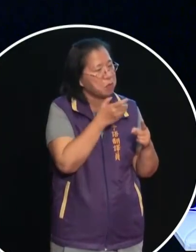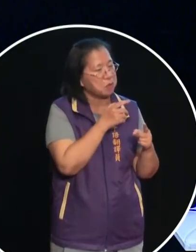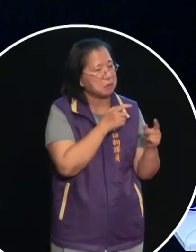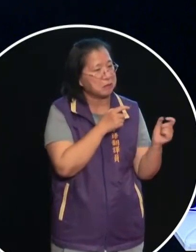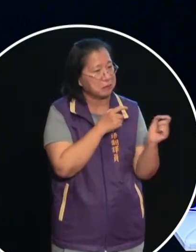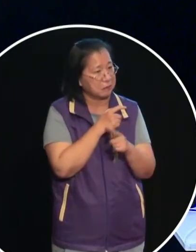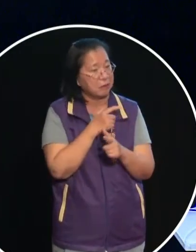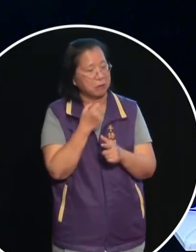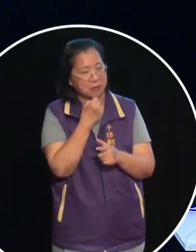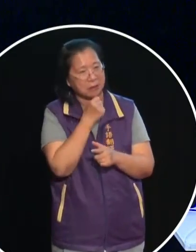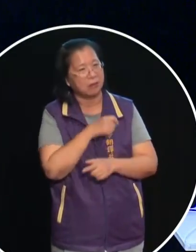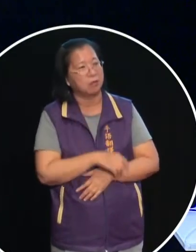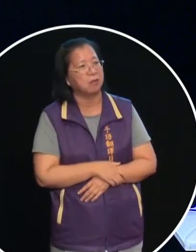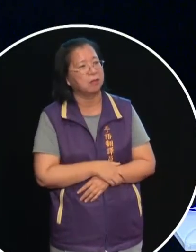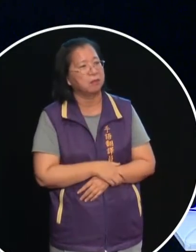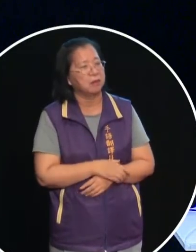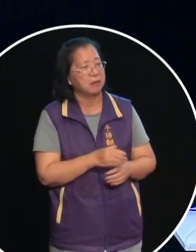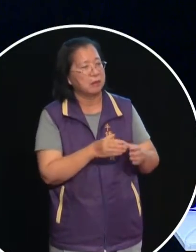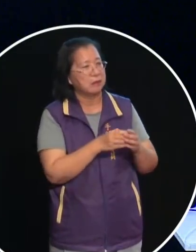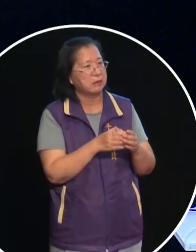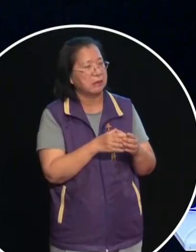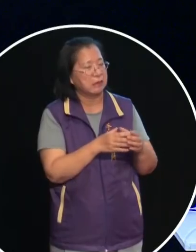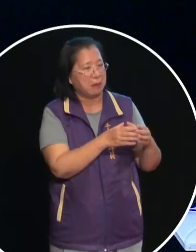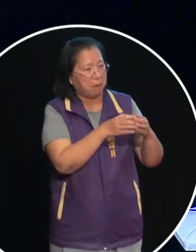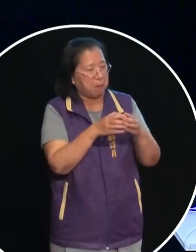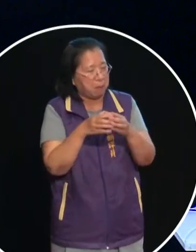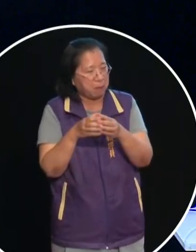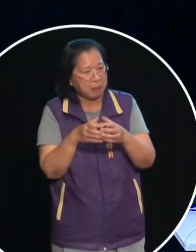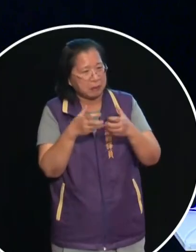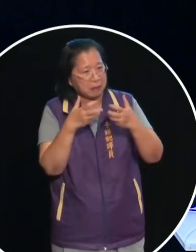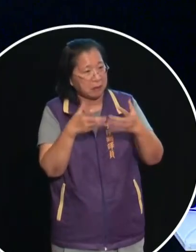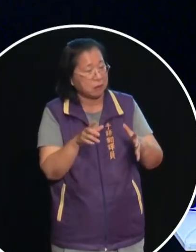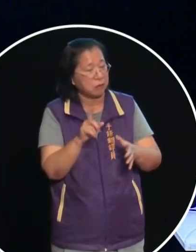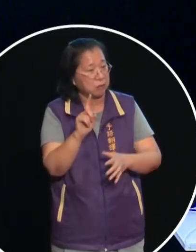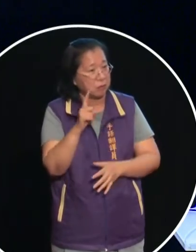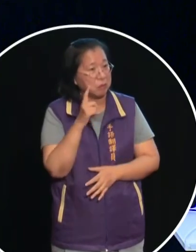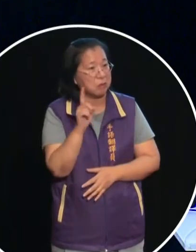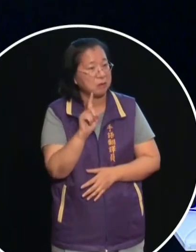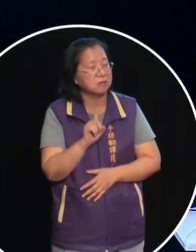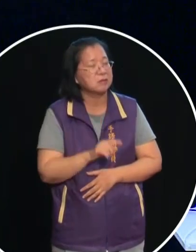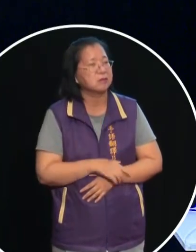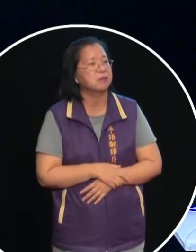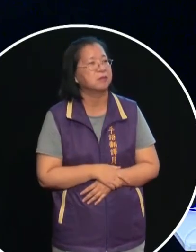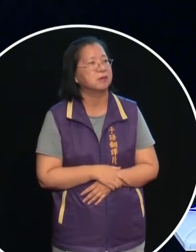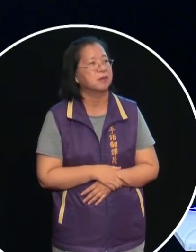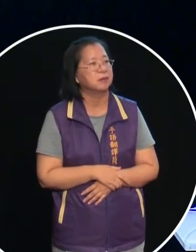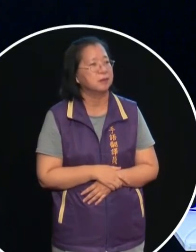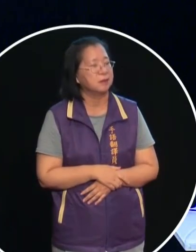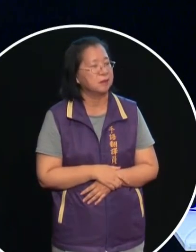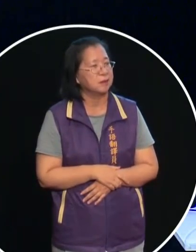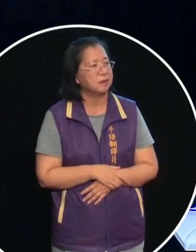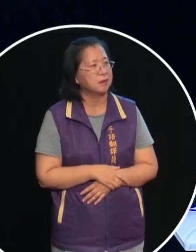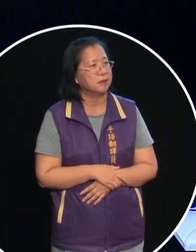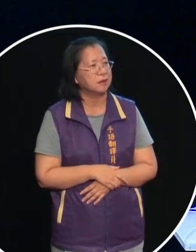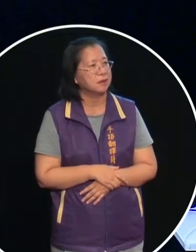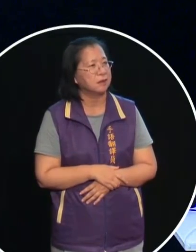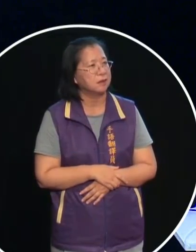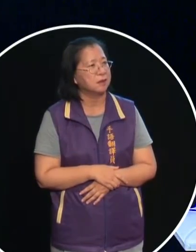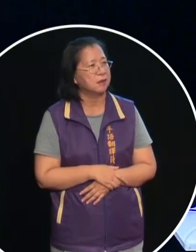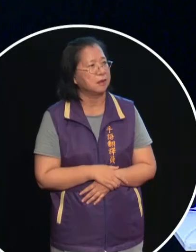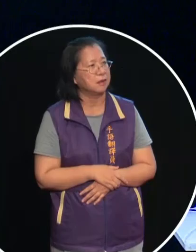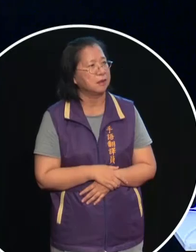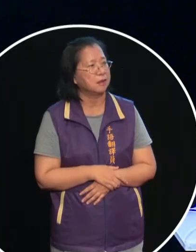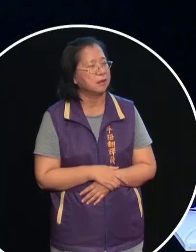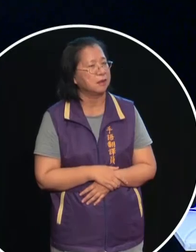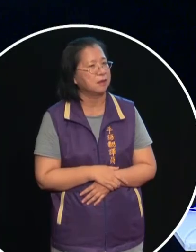本统一教那么多？我觉得这个是一个可以了解历史就比较容易理解。那个是反共